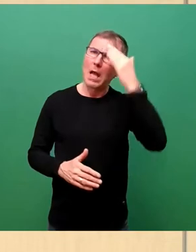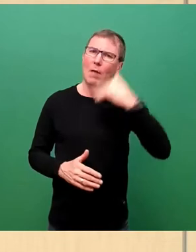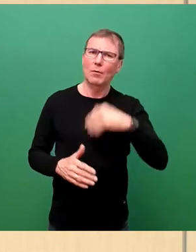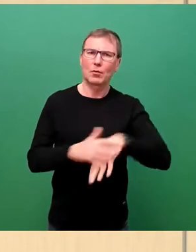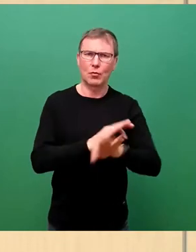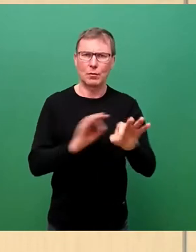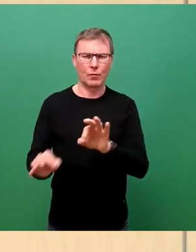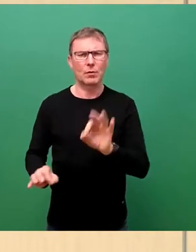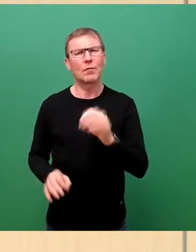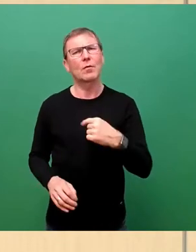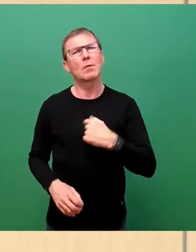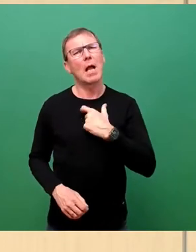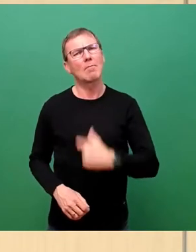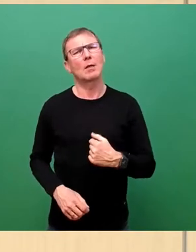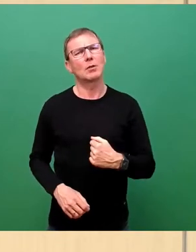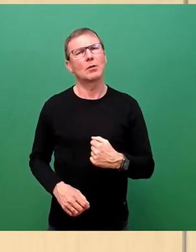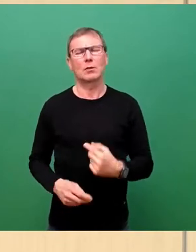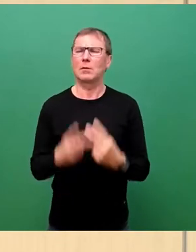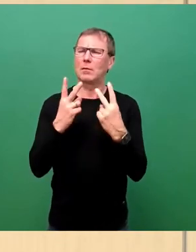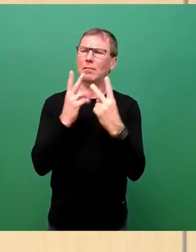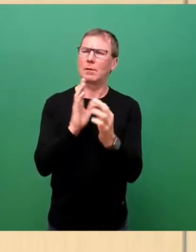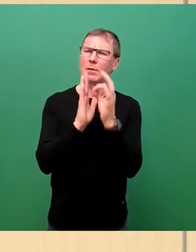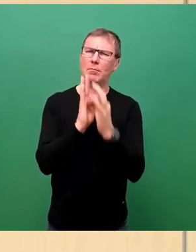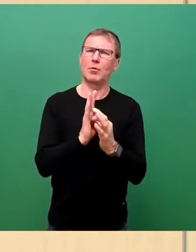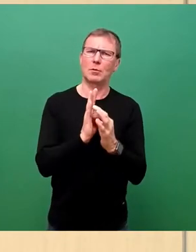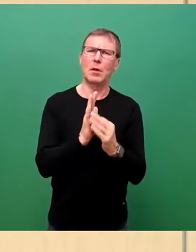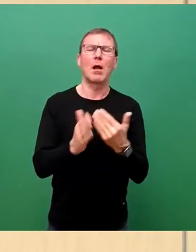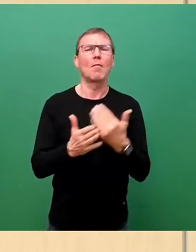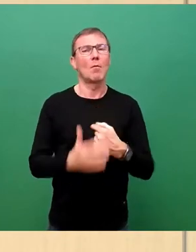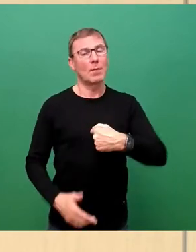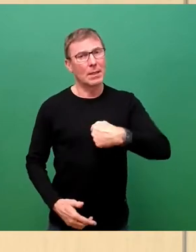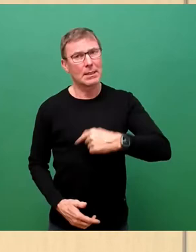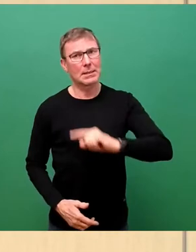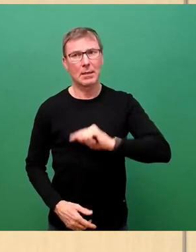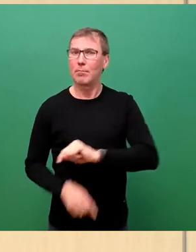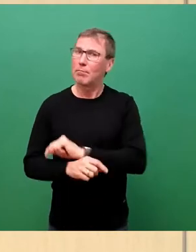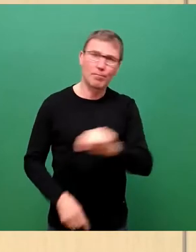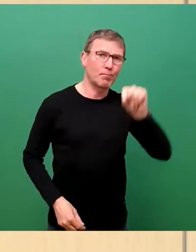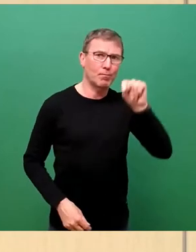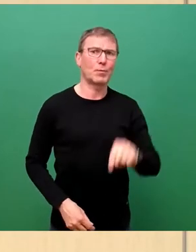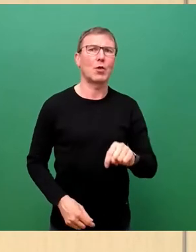ganz persönlich immer ein wesentlicher Grund, warum ich bis heute aktiv